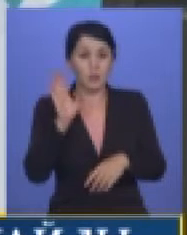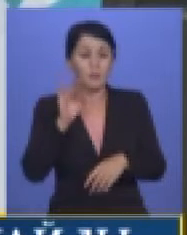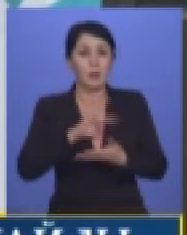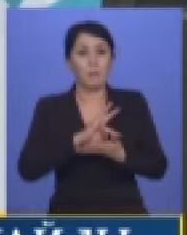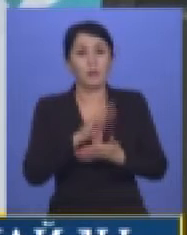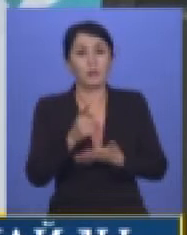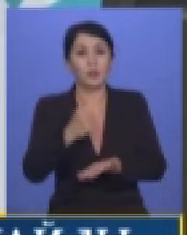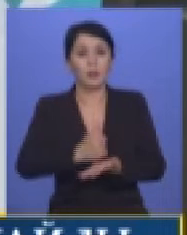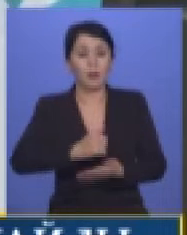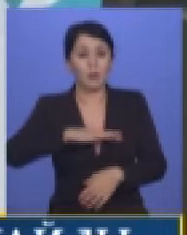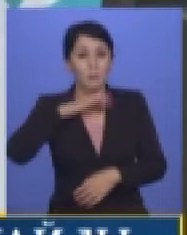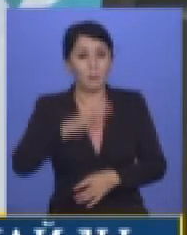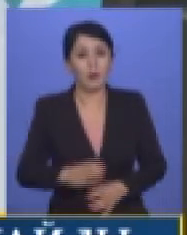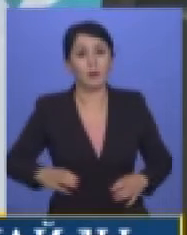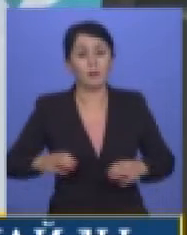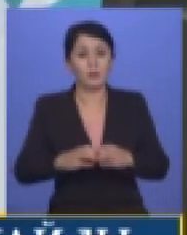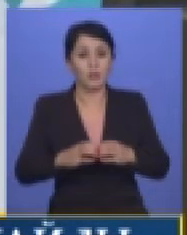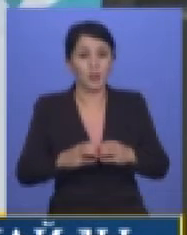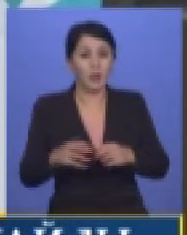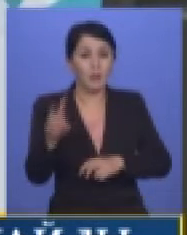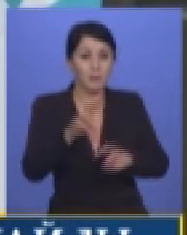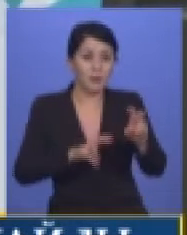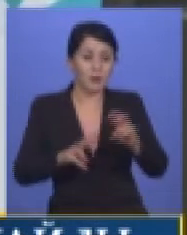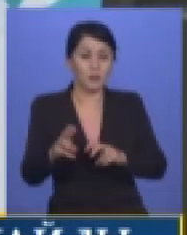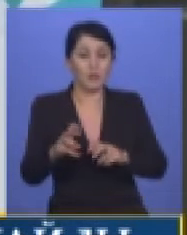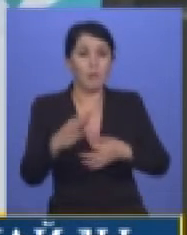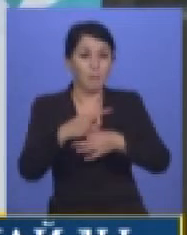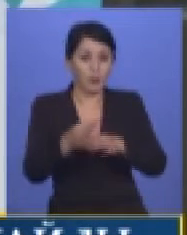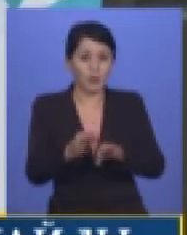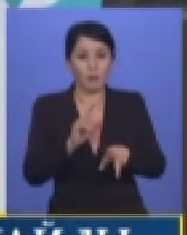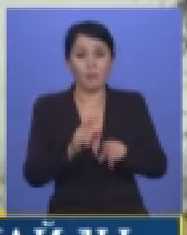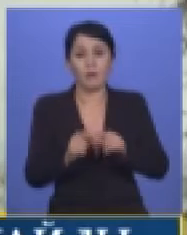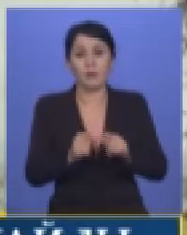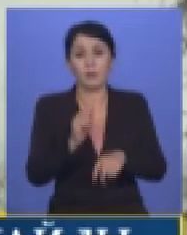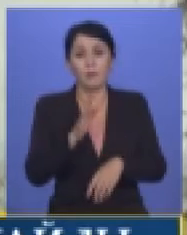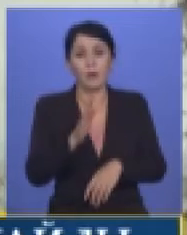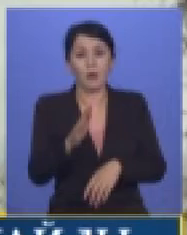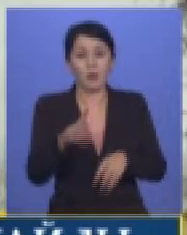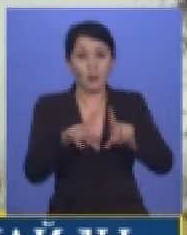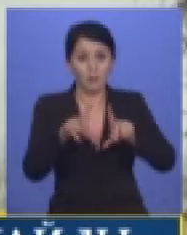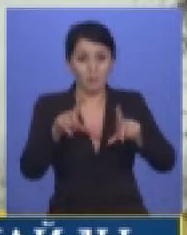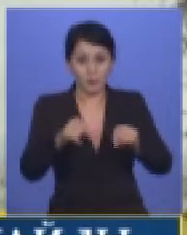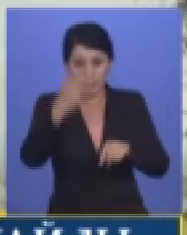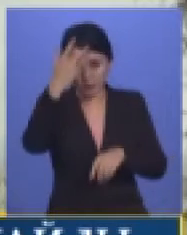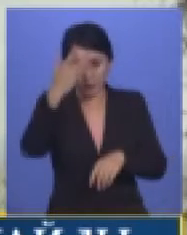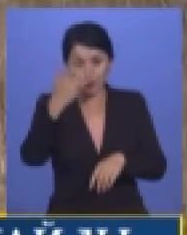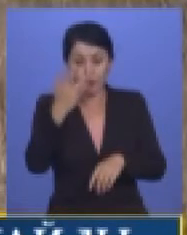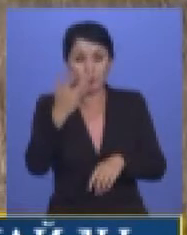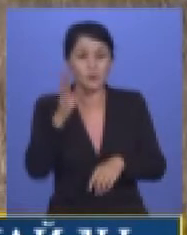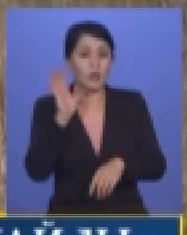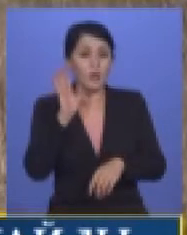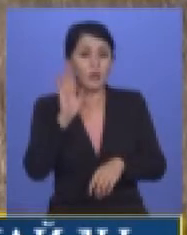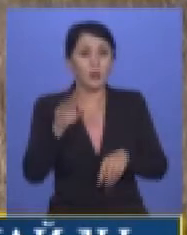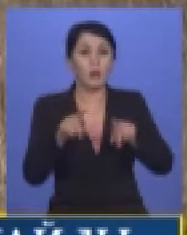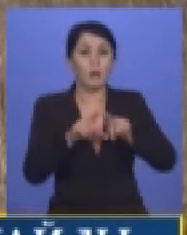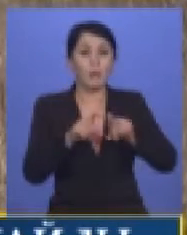қамту басты назарда. Серіктестікте зертхана бар. Онда барлық тексеру жұмыстары жүргізіледі. Кәсіпорын жаздың жылы күндерін пайдаланып, су және